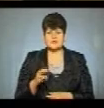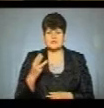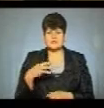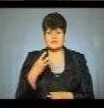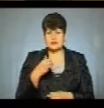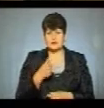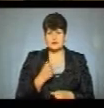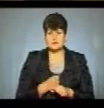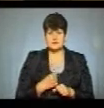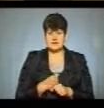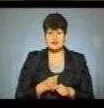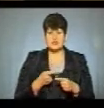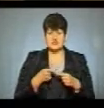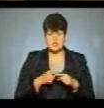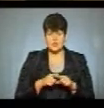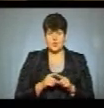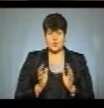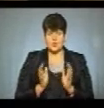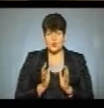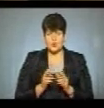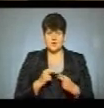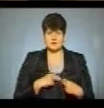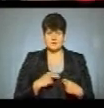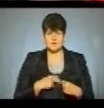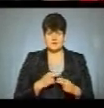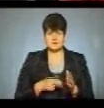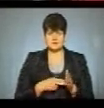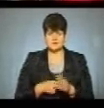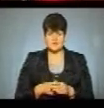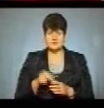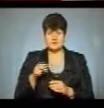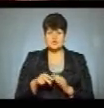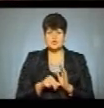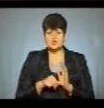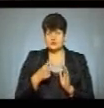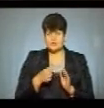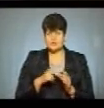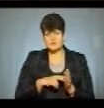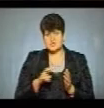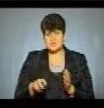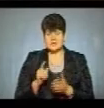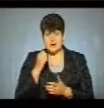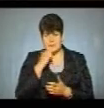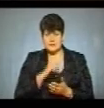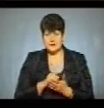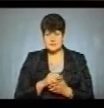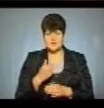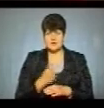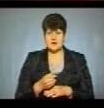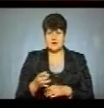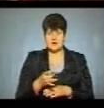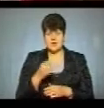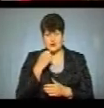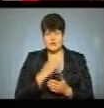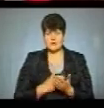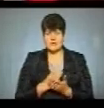роки пропрацювала інженером охорони праці залізничної станції. У 2006 році вийшла на пенсію і очолила регіональну